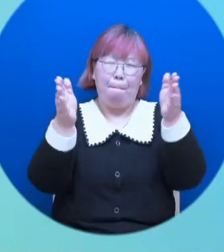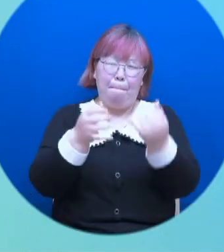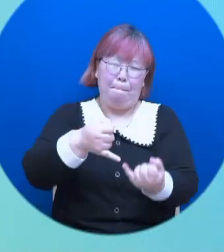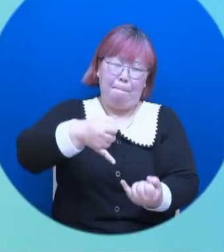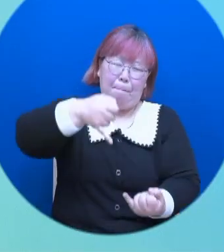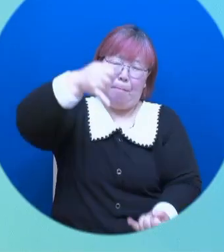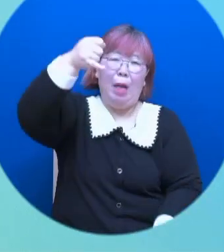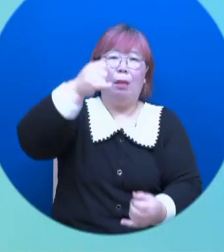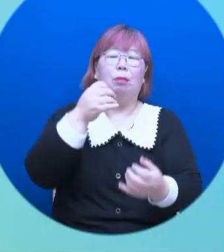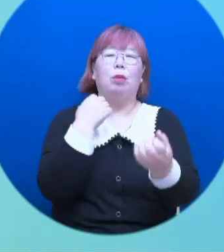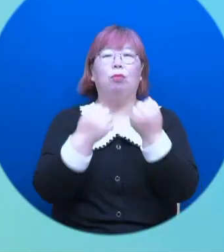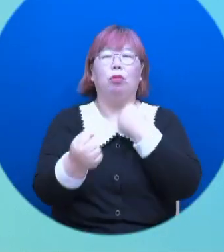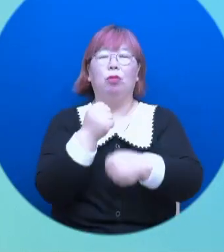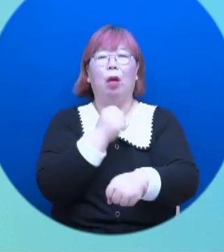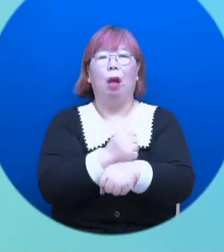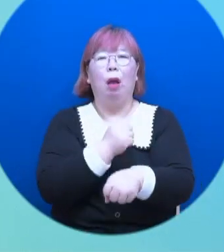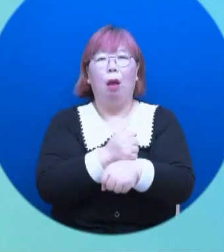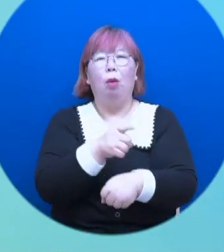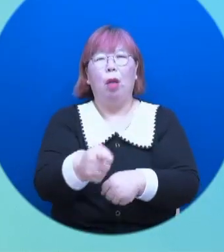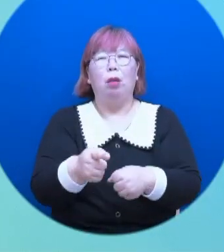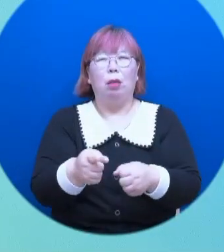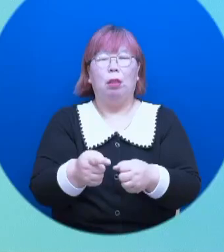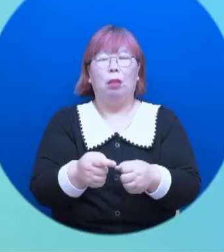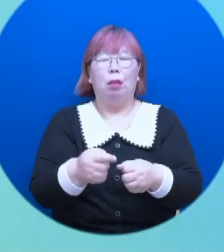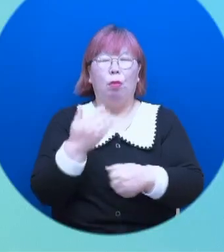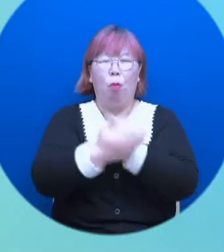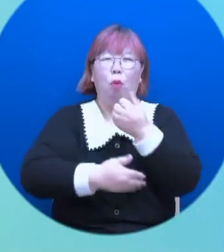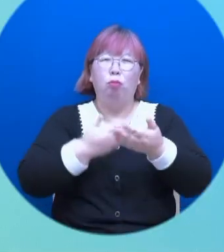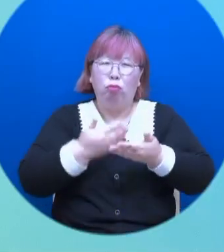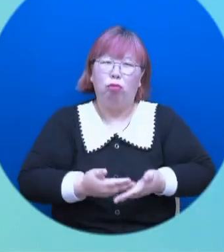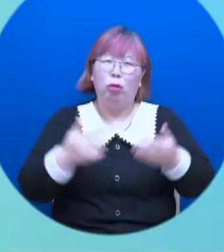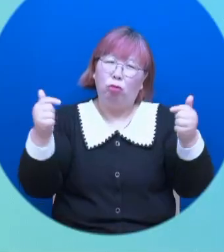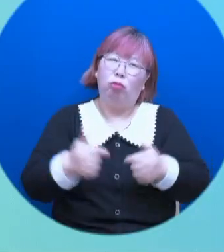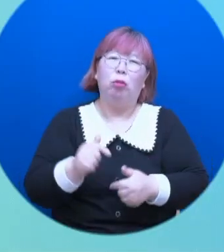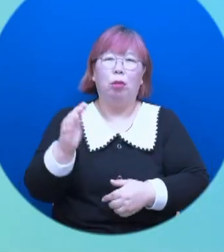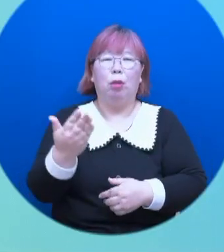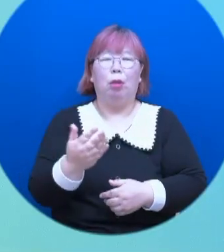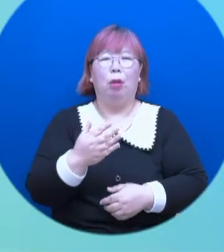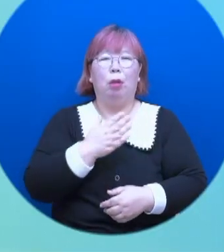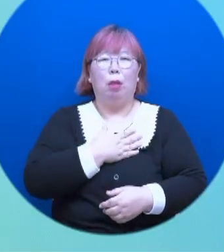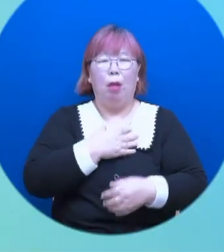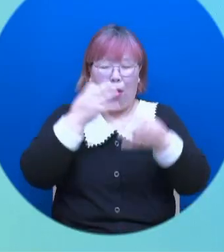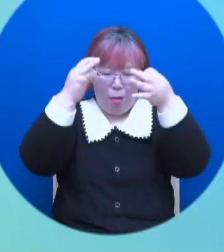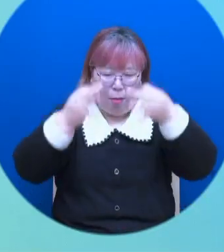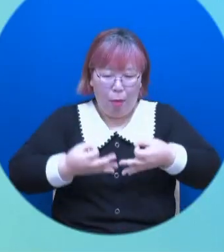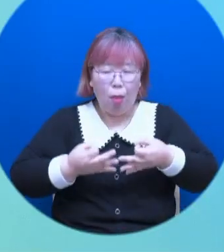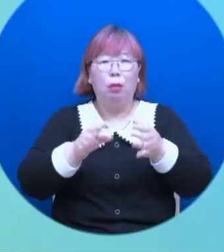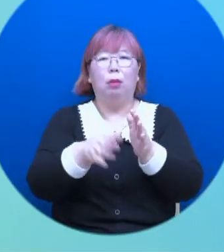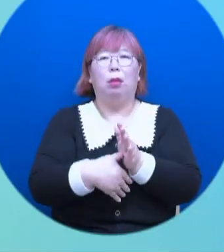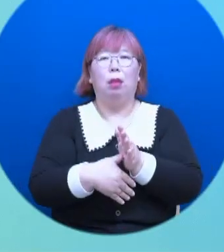살을 빼요. 자신이 여전히 혐오스럽대요.